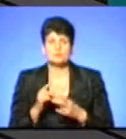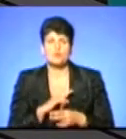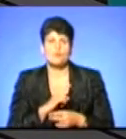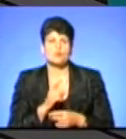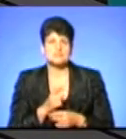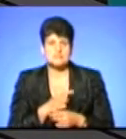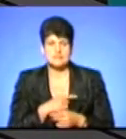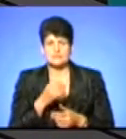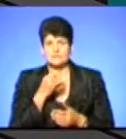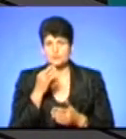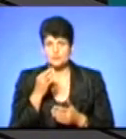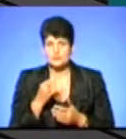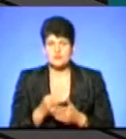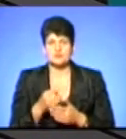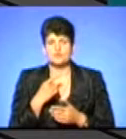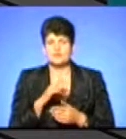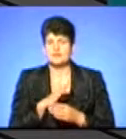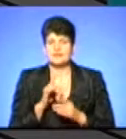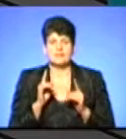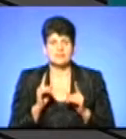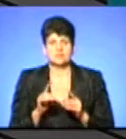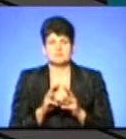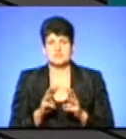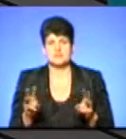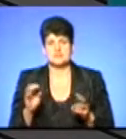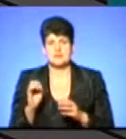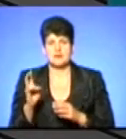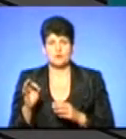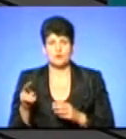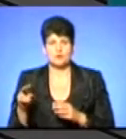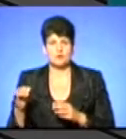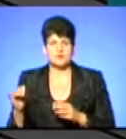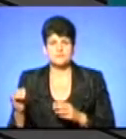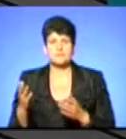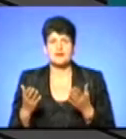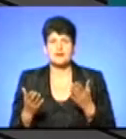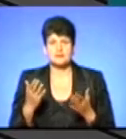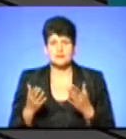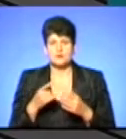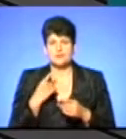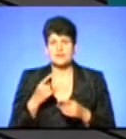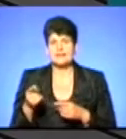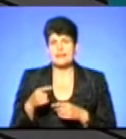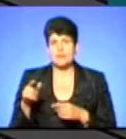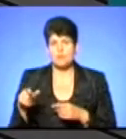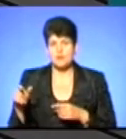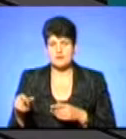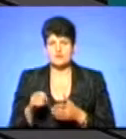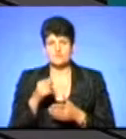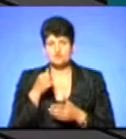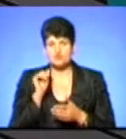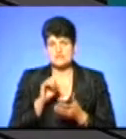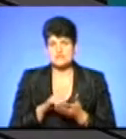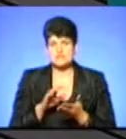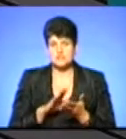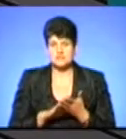посилити відповідальність, каже не лише міністр екології та природних ресурсів України, але й тернополяни, які зареєстрували вчора